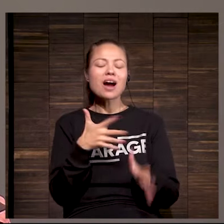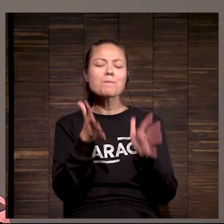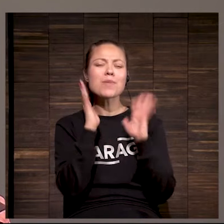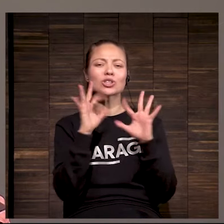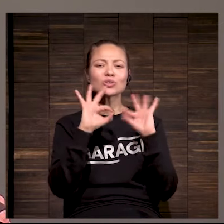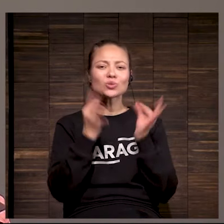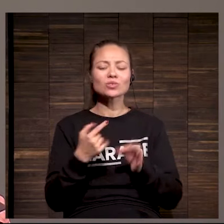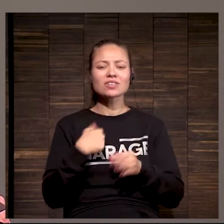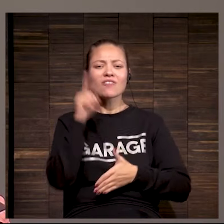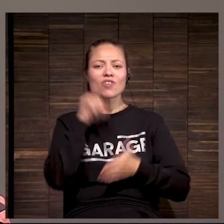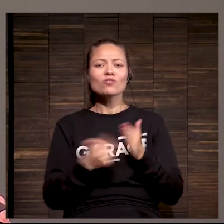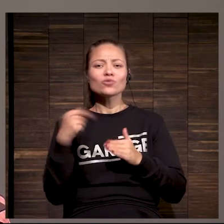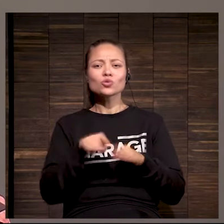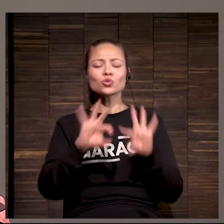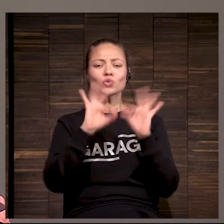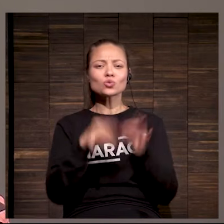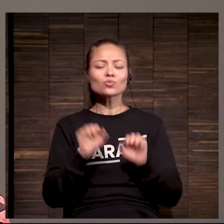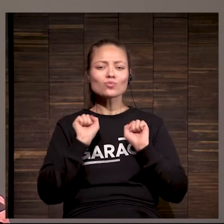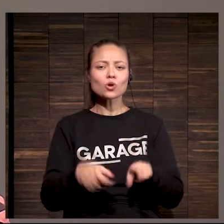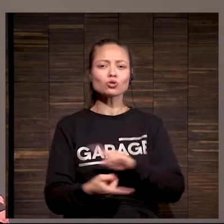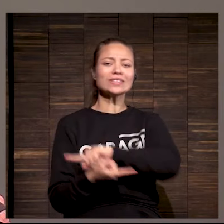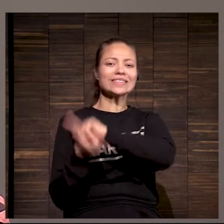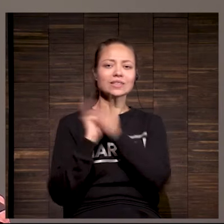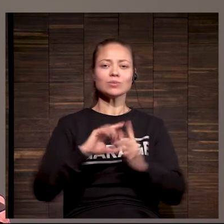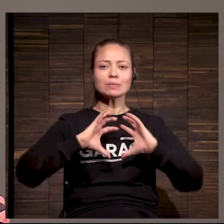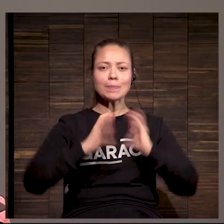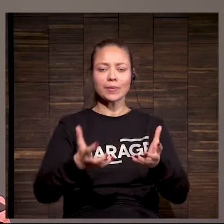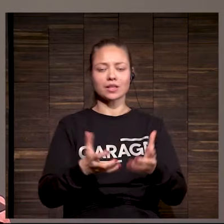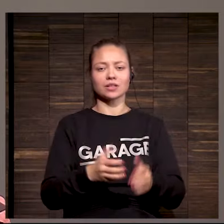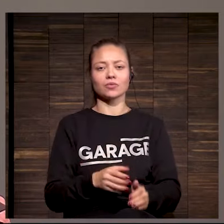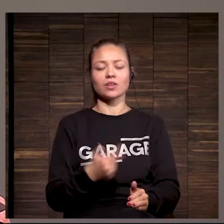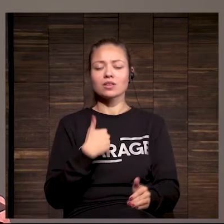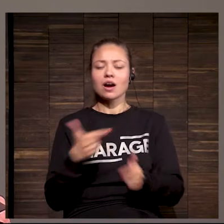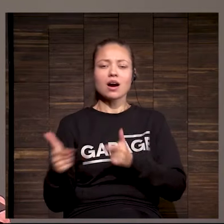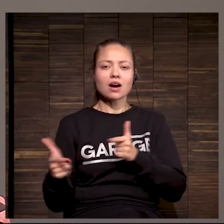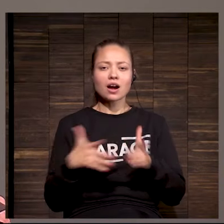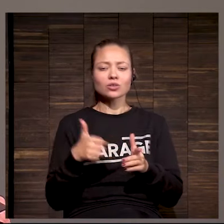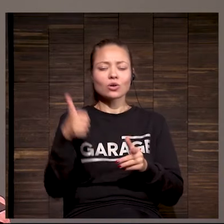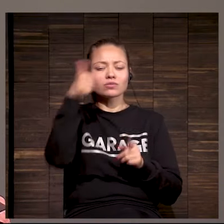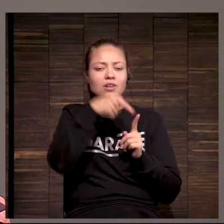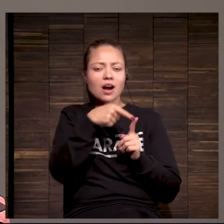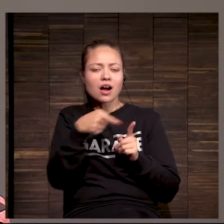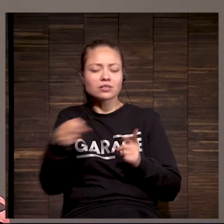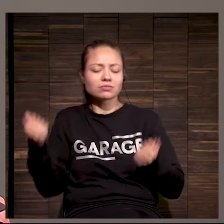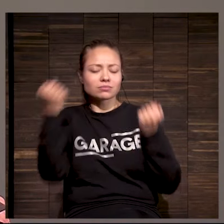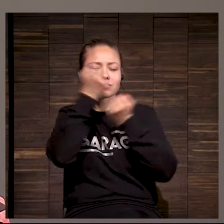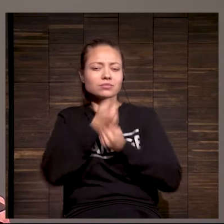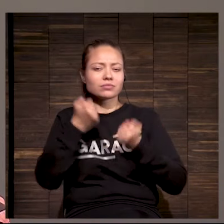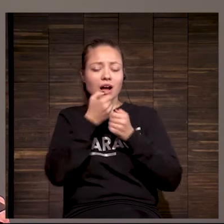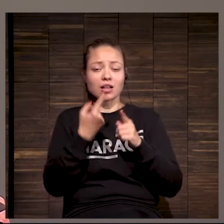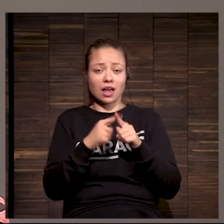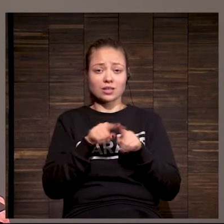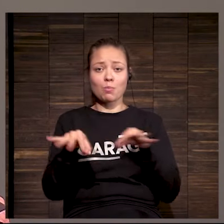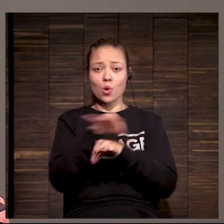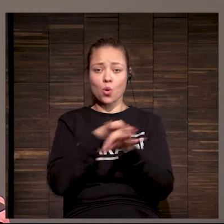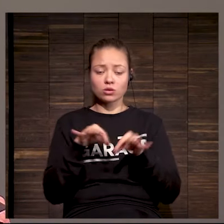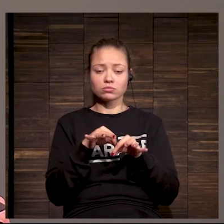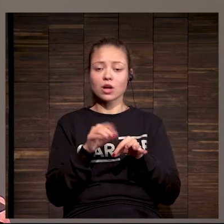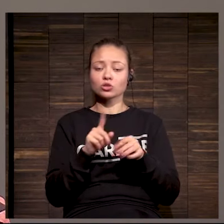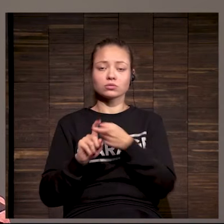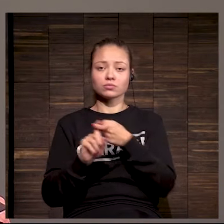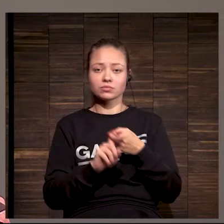искусству я верю в то что искусство может изменить мир я готов годами работать над этими проектами что касается